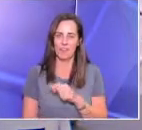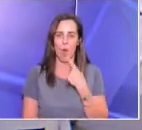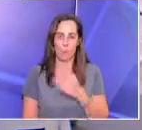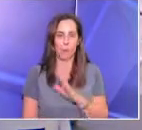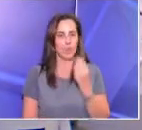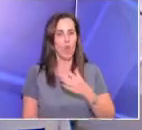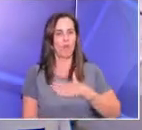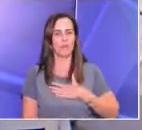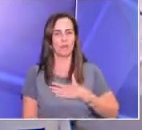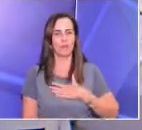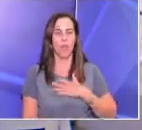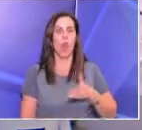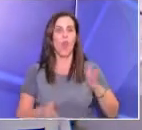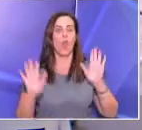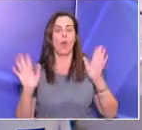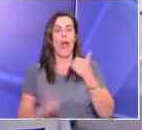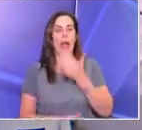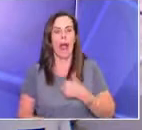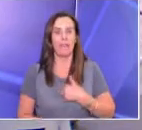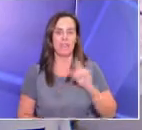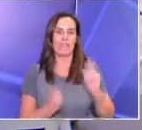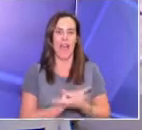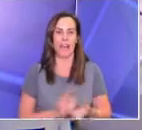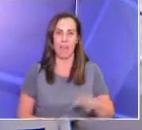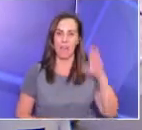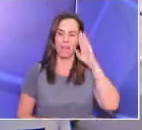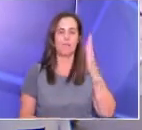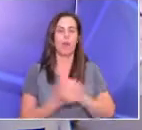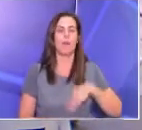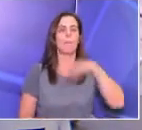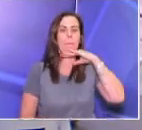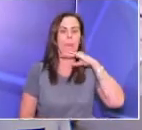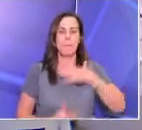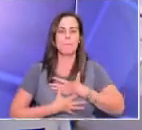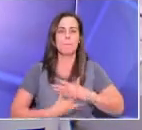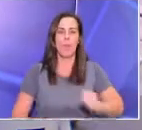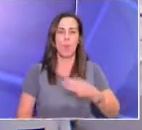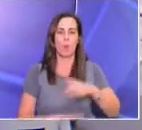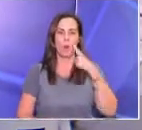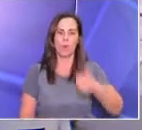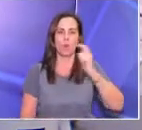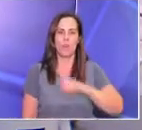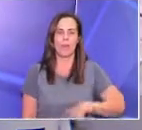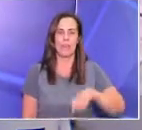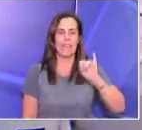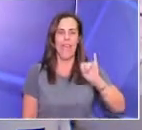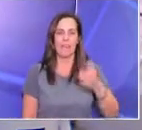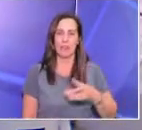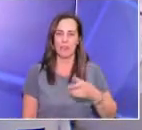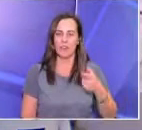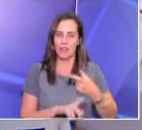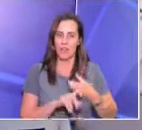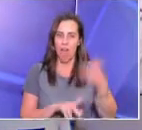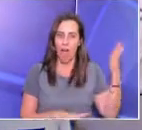אומר, טוב לי, לא עד כדי כך רע לי שאני אחליף. חיפה הם כבר הגיעו למיוס, הם לא יכלו לראות אותו. הם אמרו שהם צריכים להחליף אותו. ג'קי